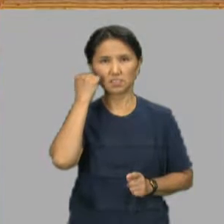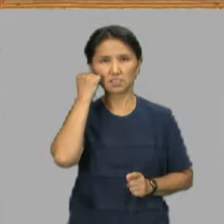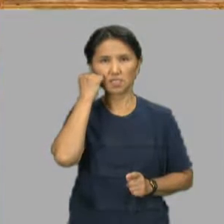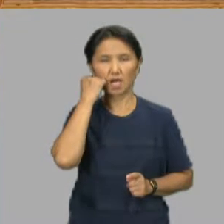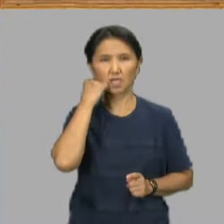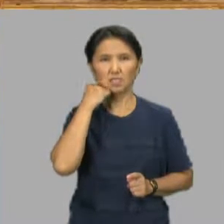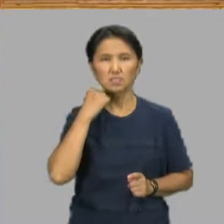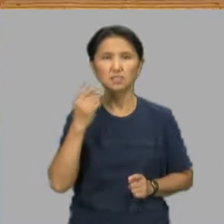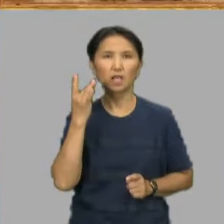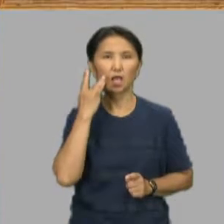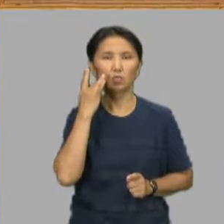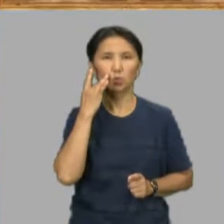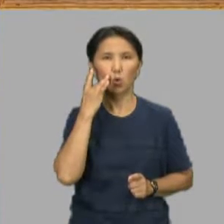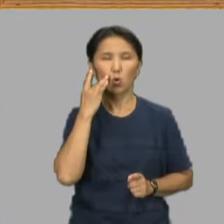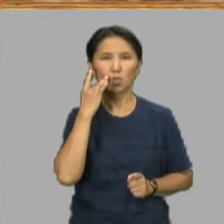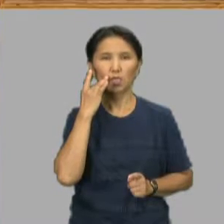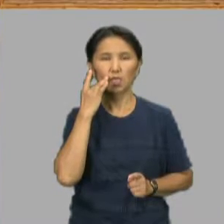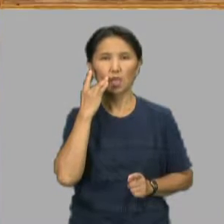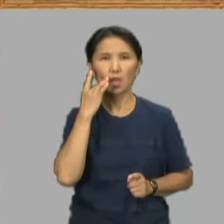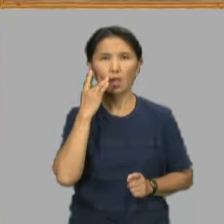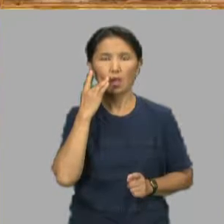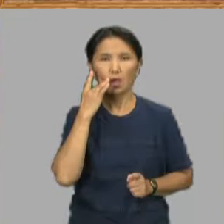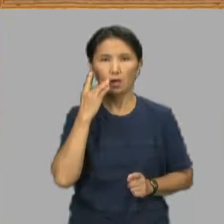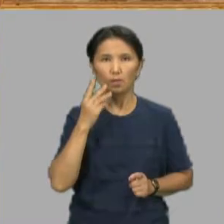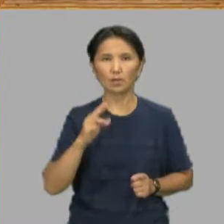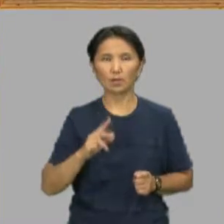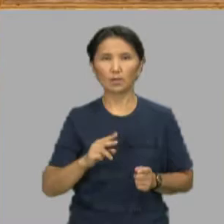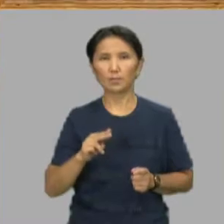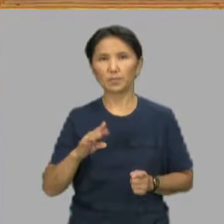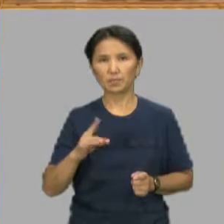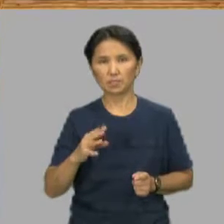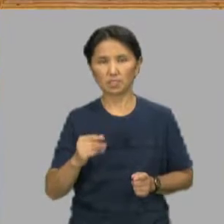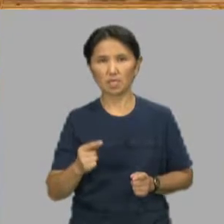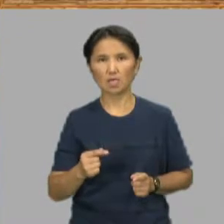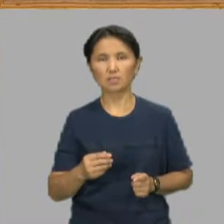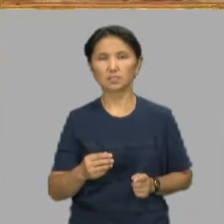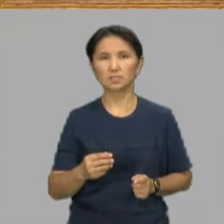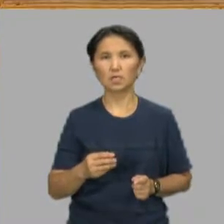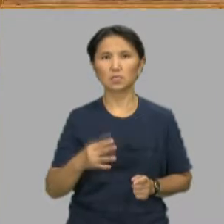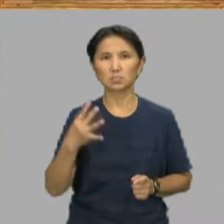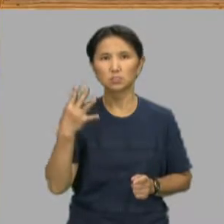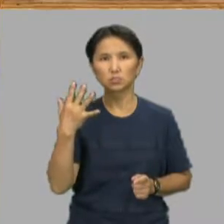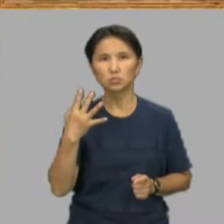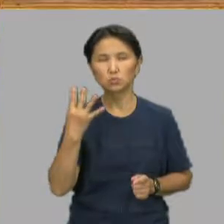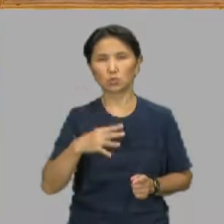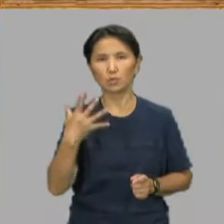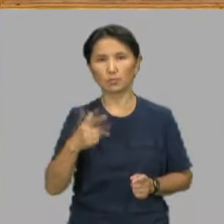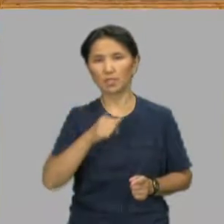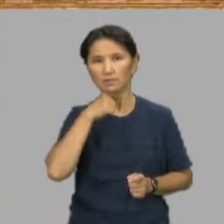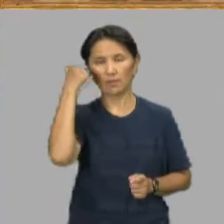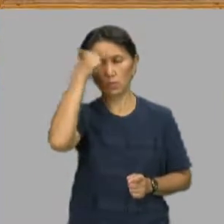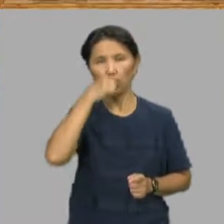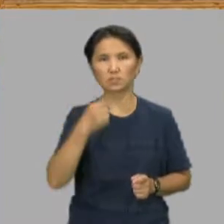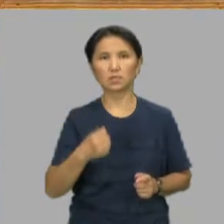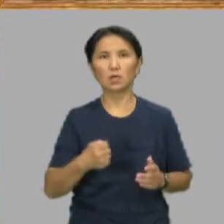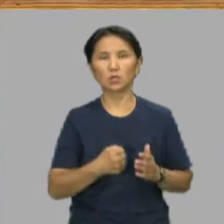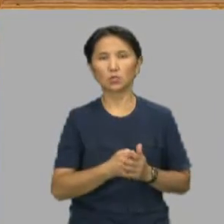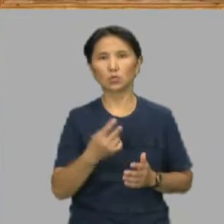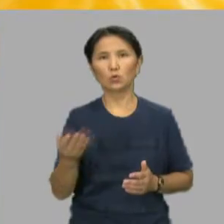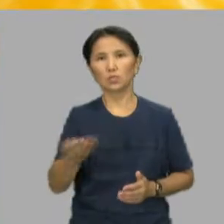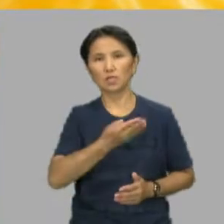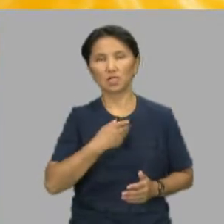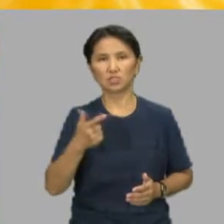который применялся с 45 года до нашей эры и прослужил